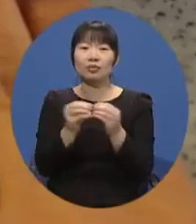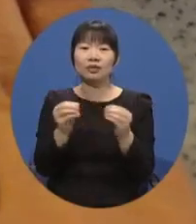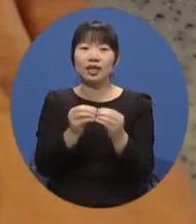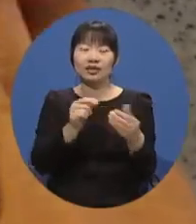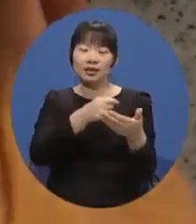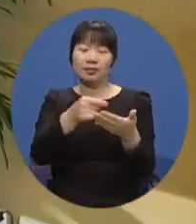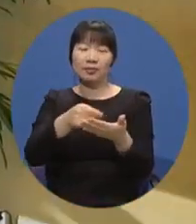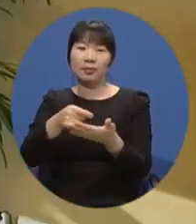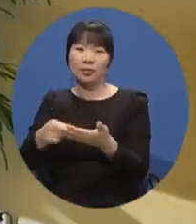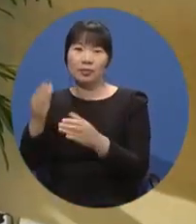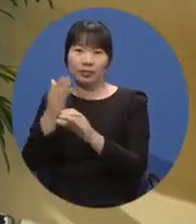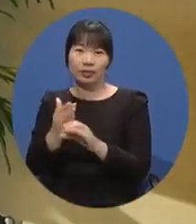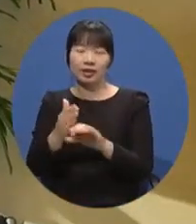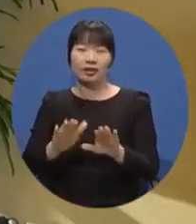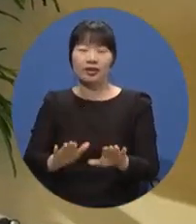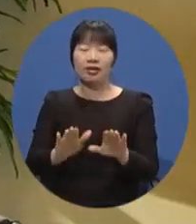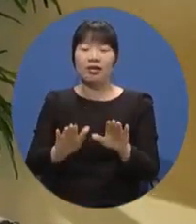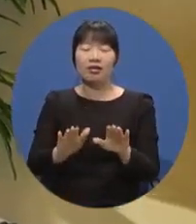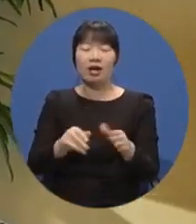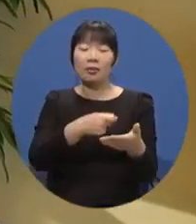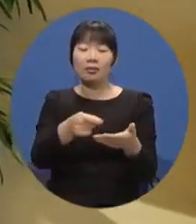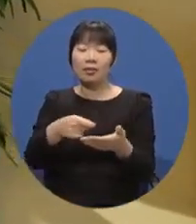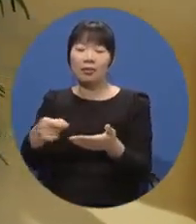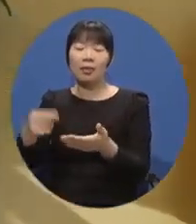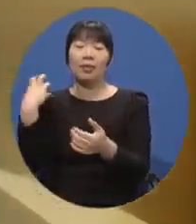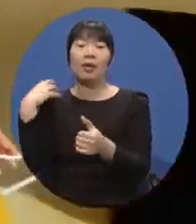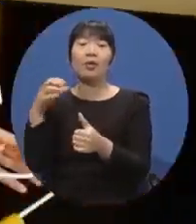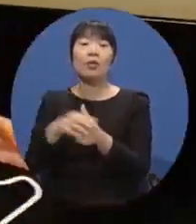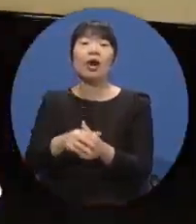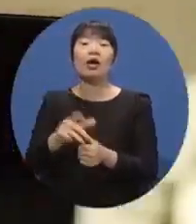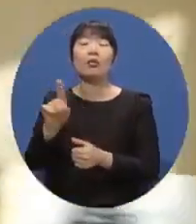메모지에 쓰는데요. 이 메모의 역할은?